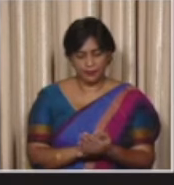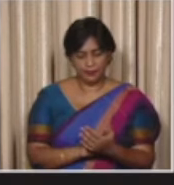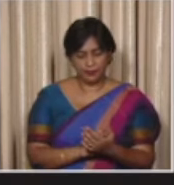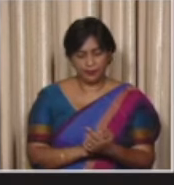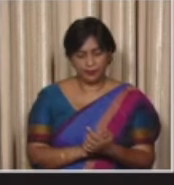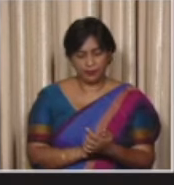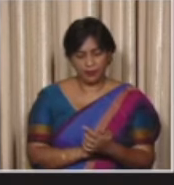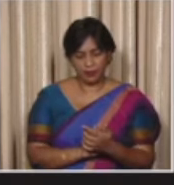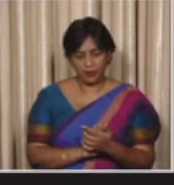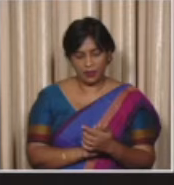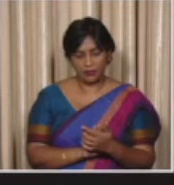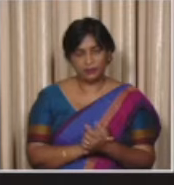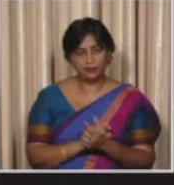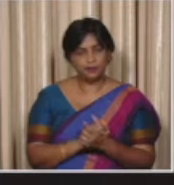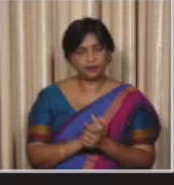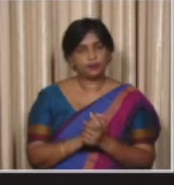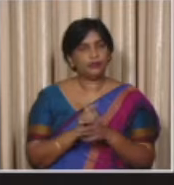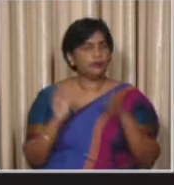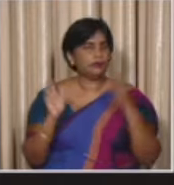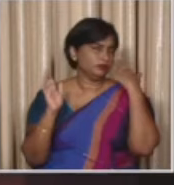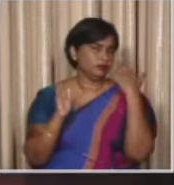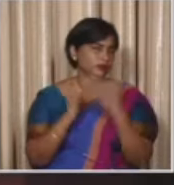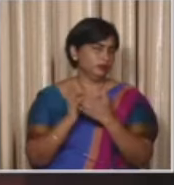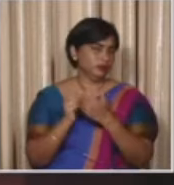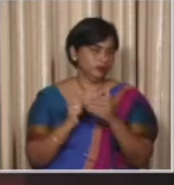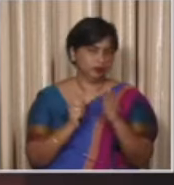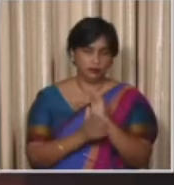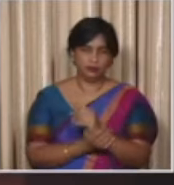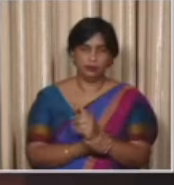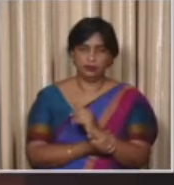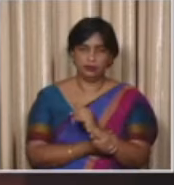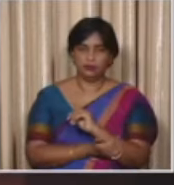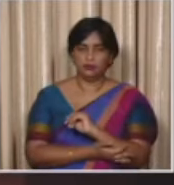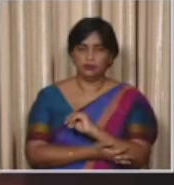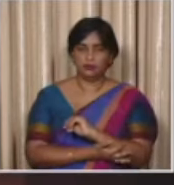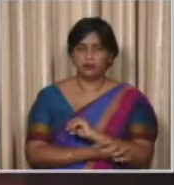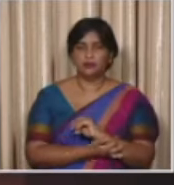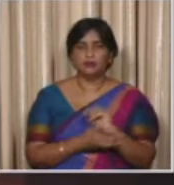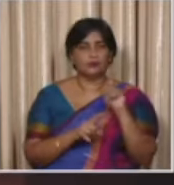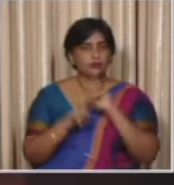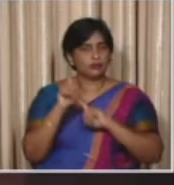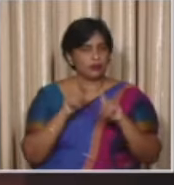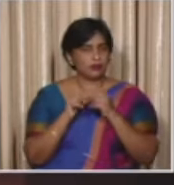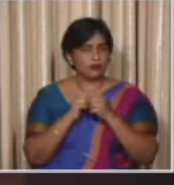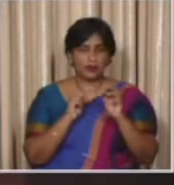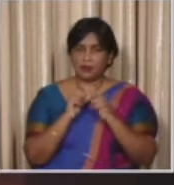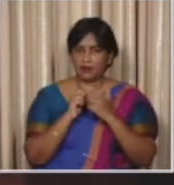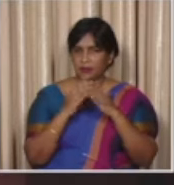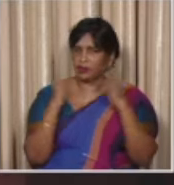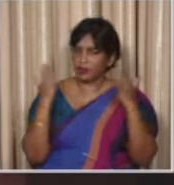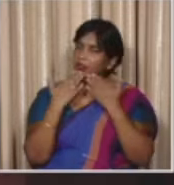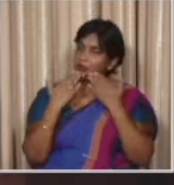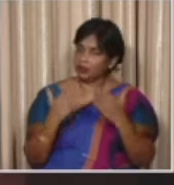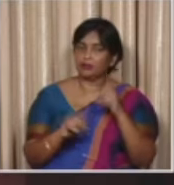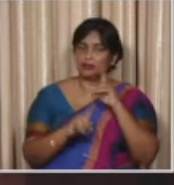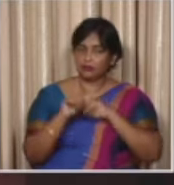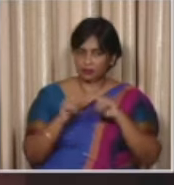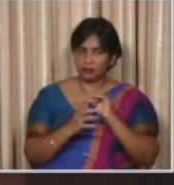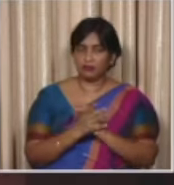දැන් මේ කාරණාව පිළිබඳව ඇත්තටම සාකච්ඡා කරාට ප්‍රශ්න නැහැ. බොහොම ස්තුතියි සාකච්ඡා